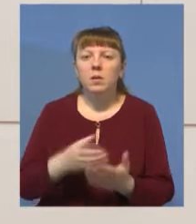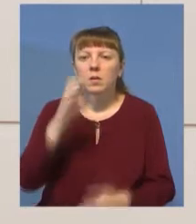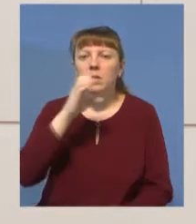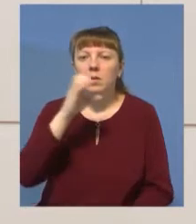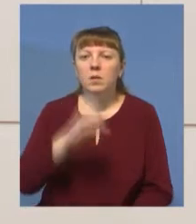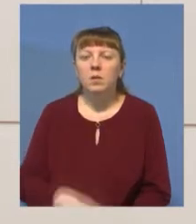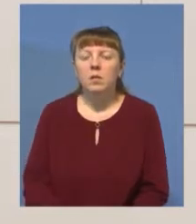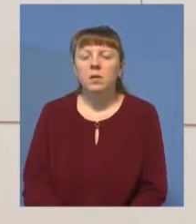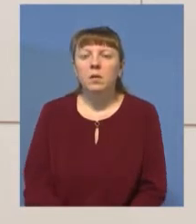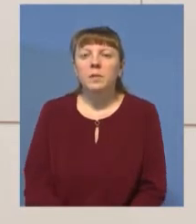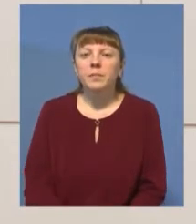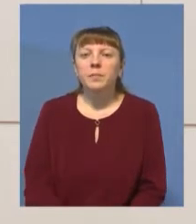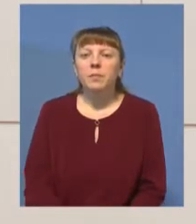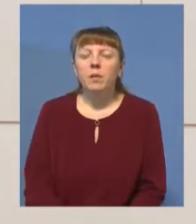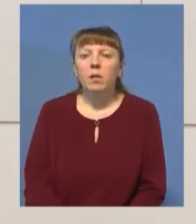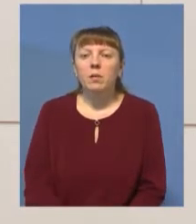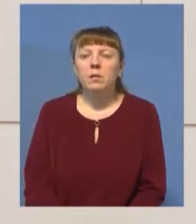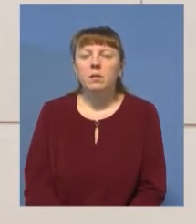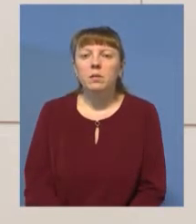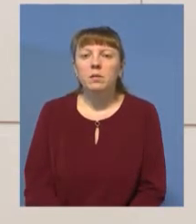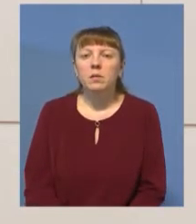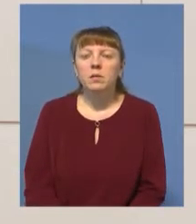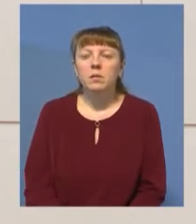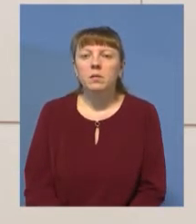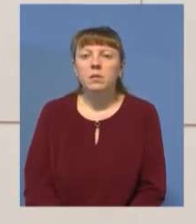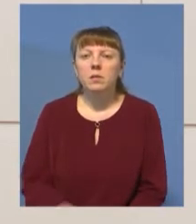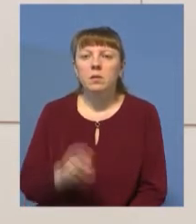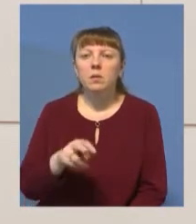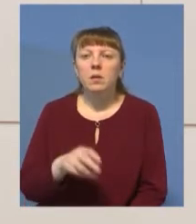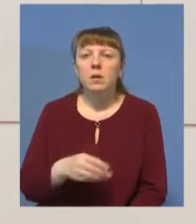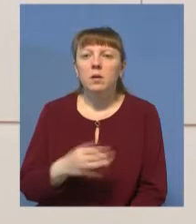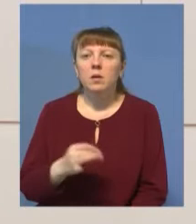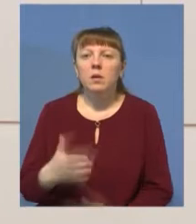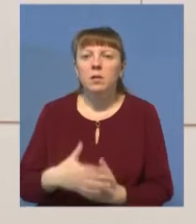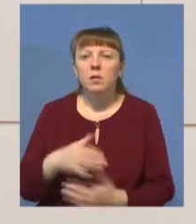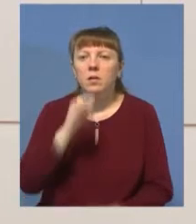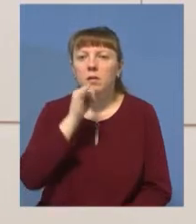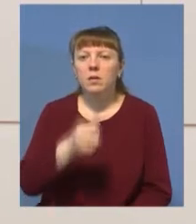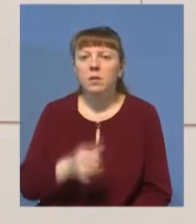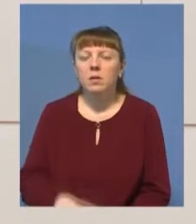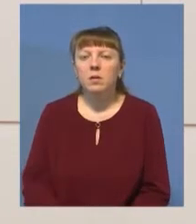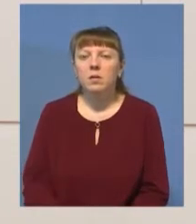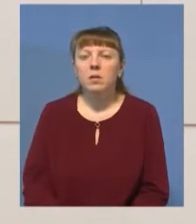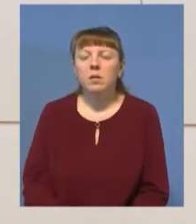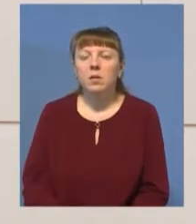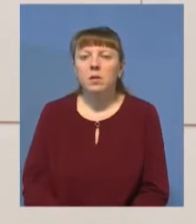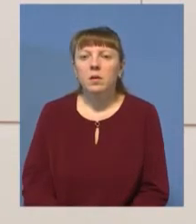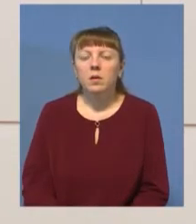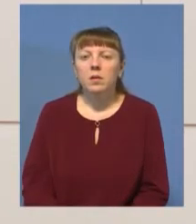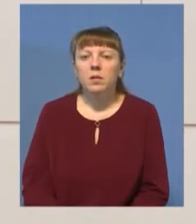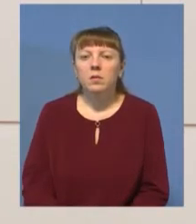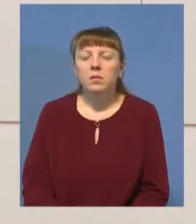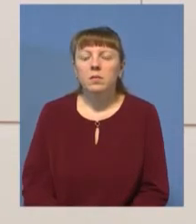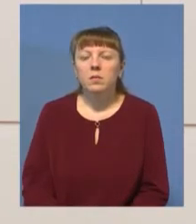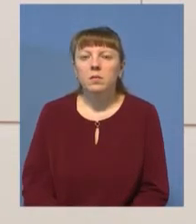на видеокамеру, он все зафиксировал, как он идет, как он вручает, как перед ним дверь закрывается, как ему отказывают в